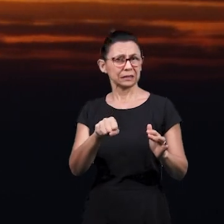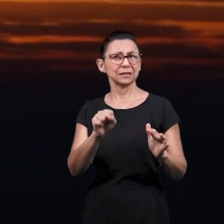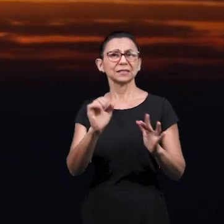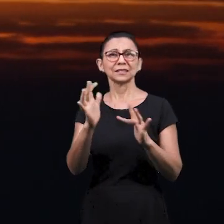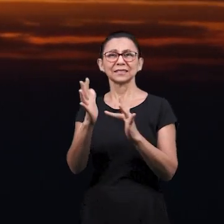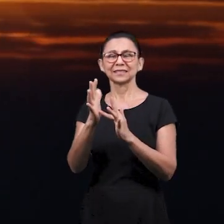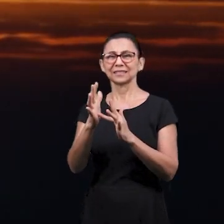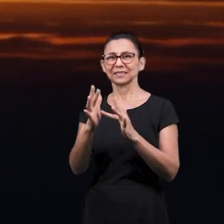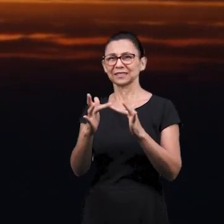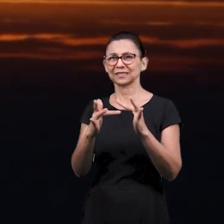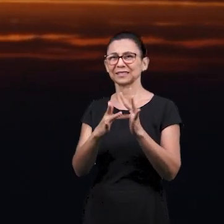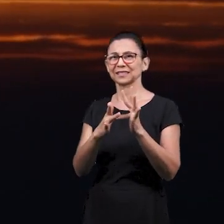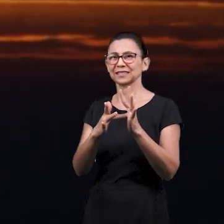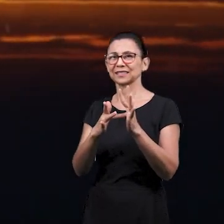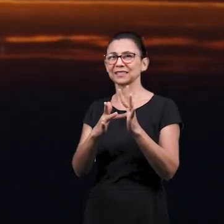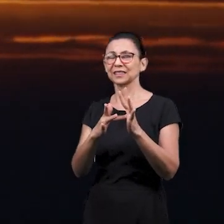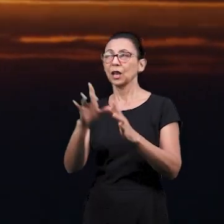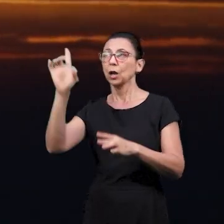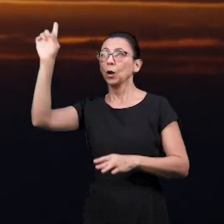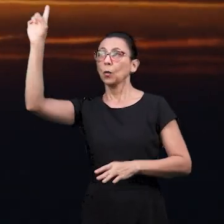грядет.